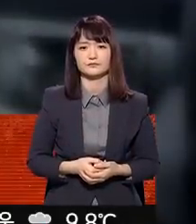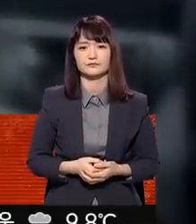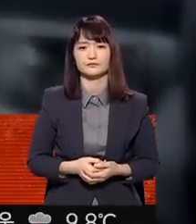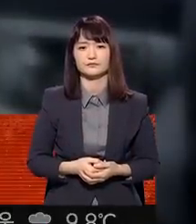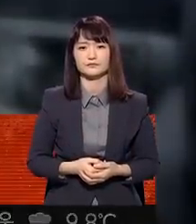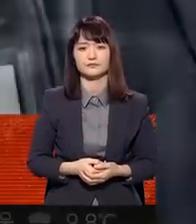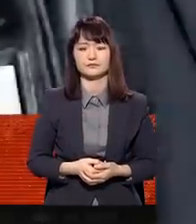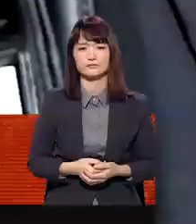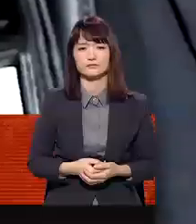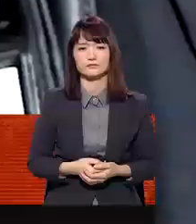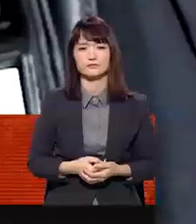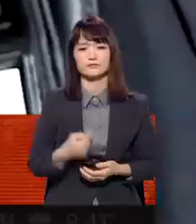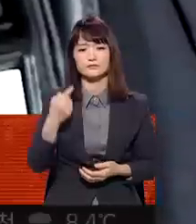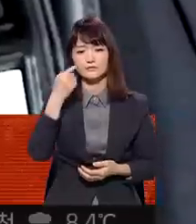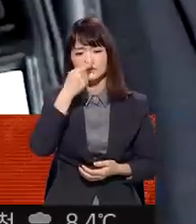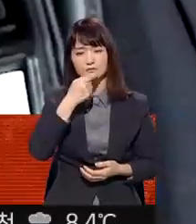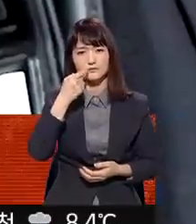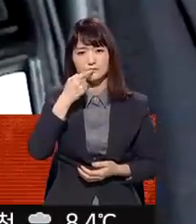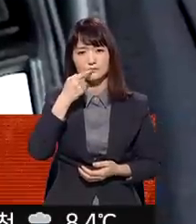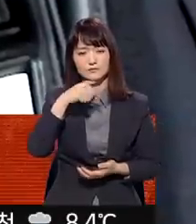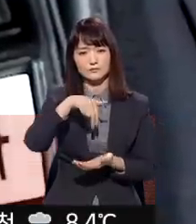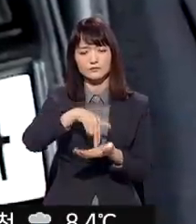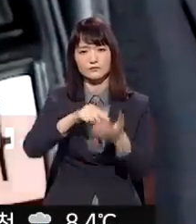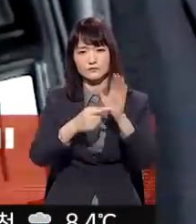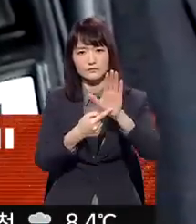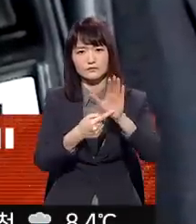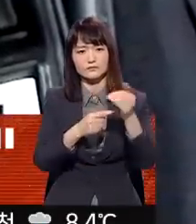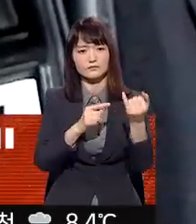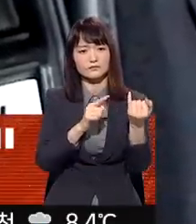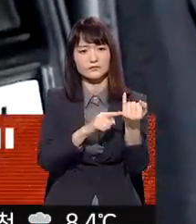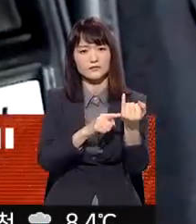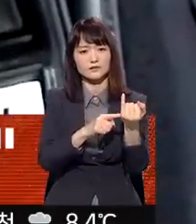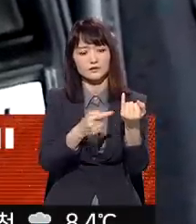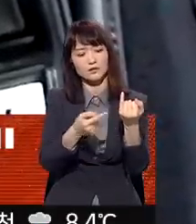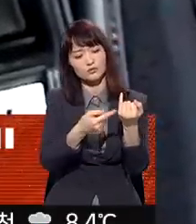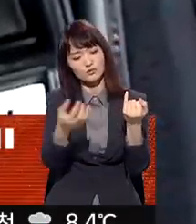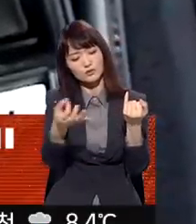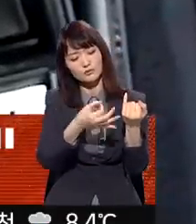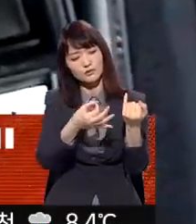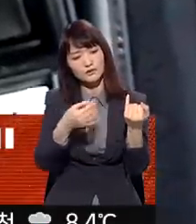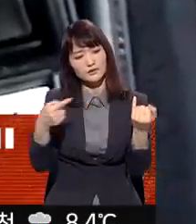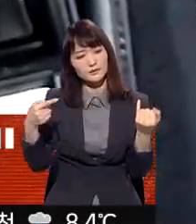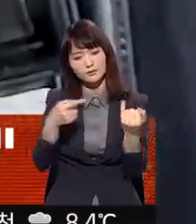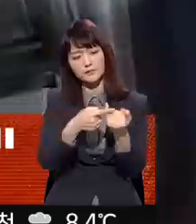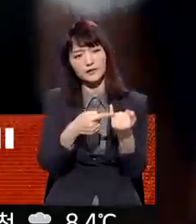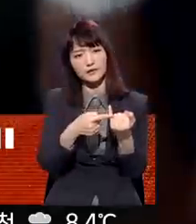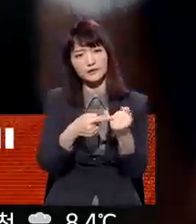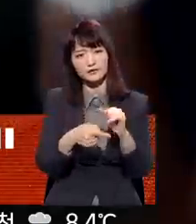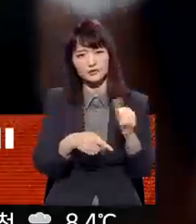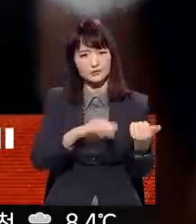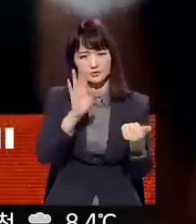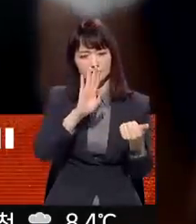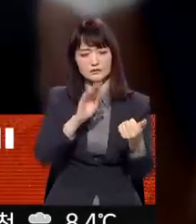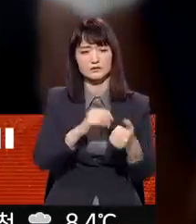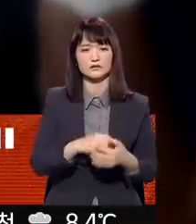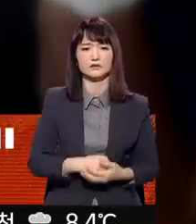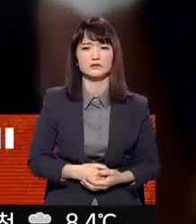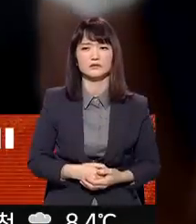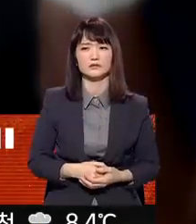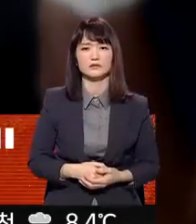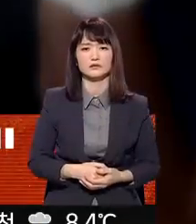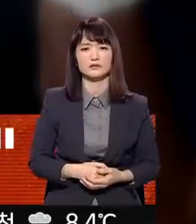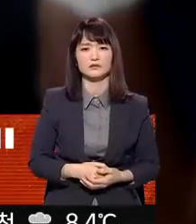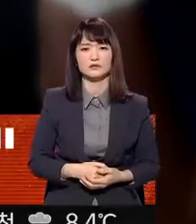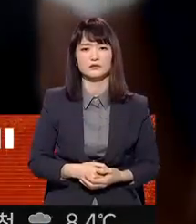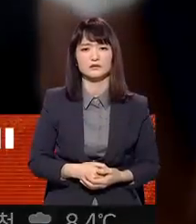구두 소견은 외상 흔적은 지금 발견하지 못한다 이런 겁니다. 외상으로 뭐 그런 부분은 안 보인다 하기 때문에 그